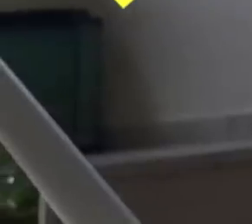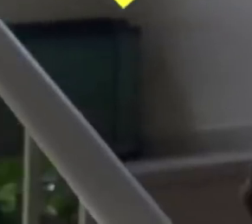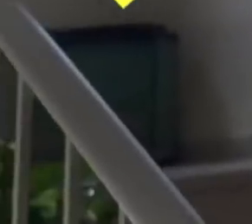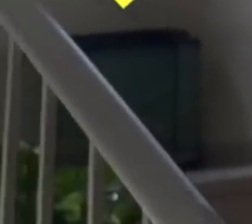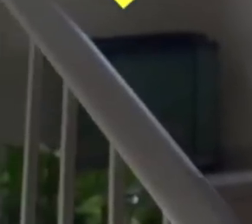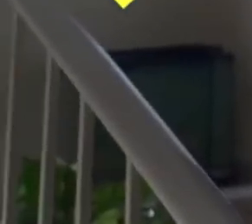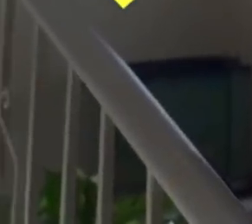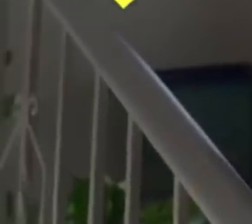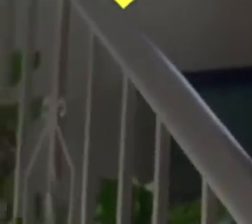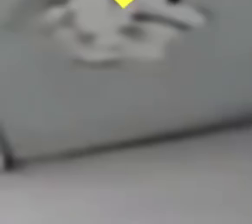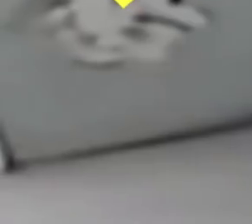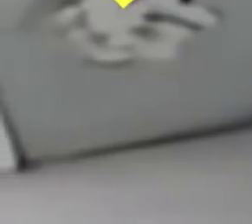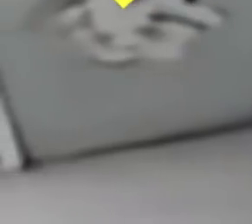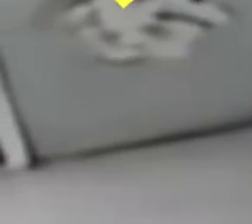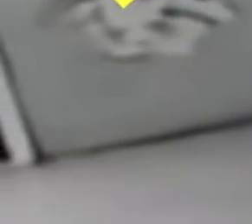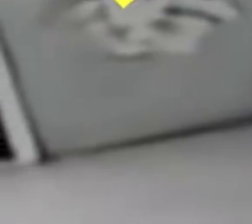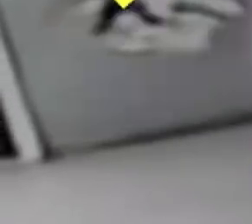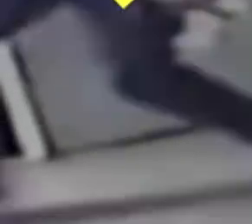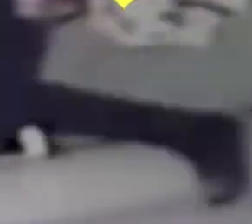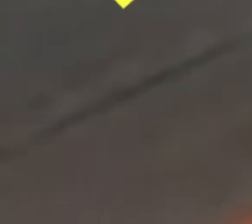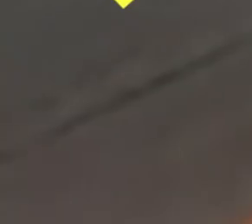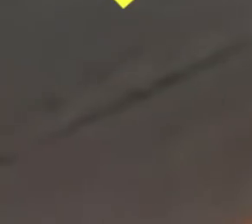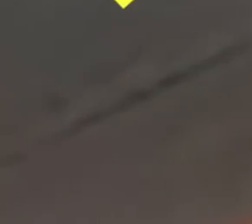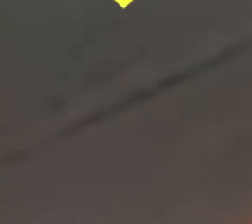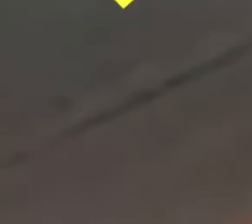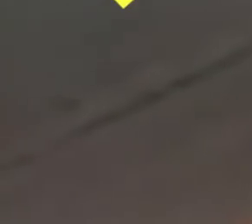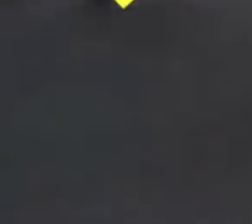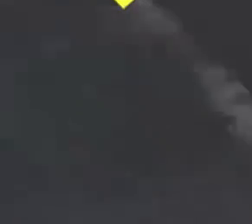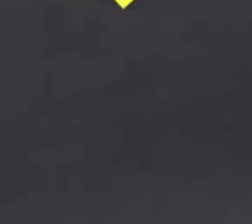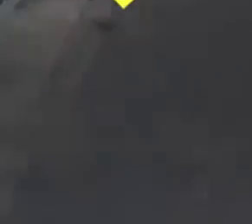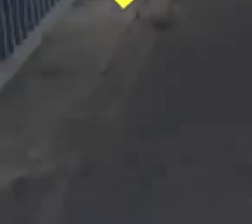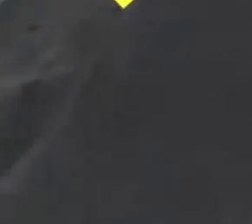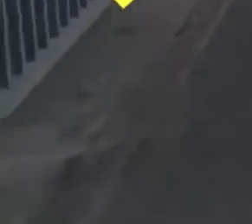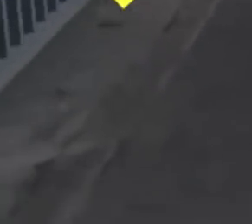35, למה? המשך המצוד אחר המחבל שעבד עמם במפעל וירה בהם למוות.